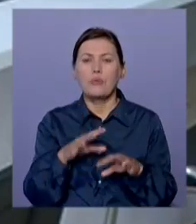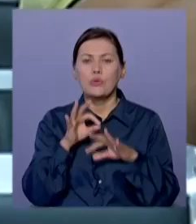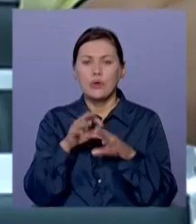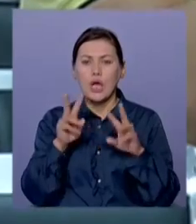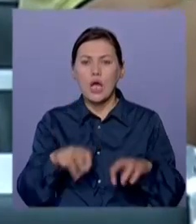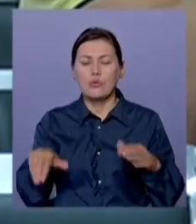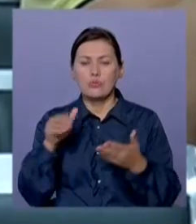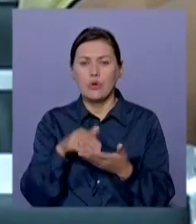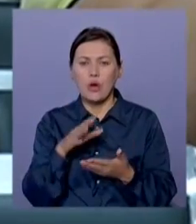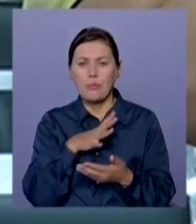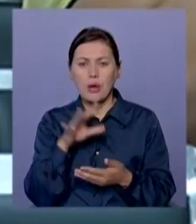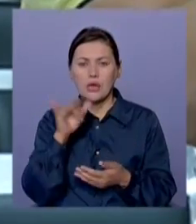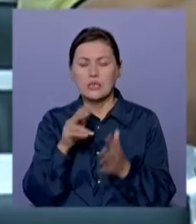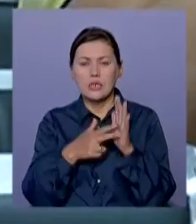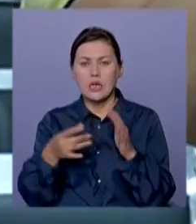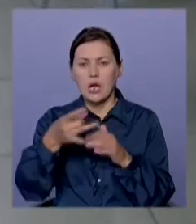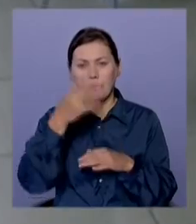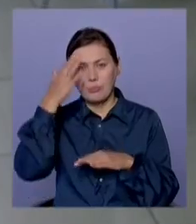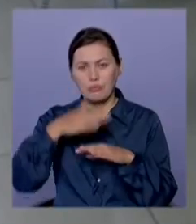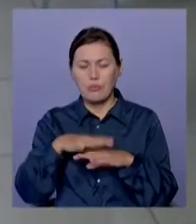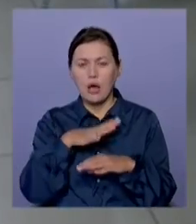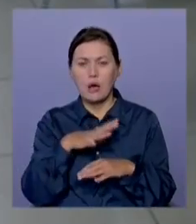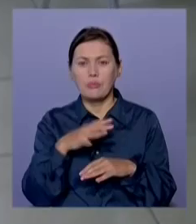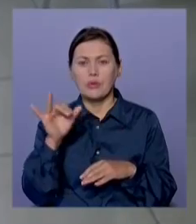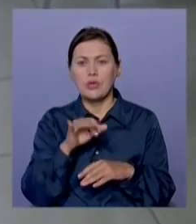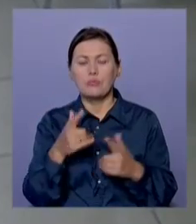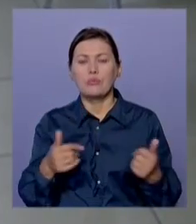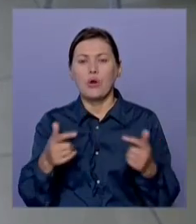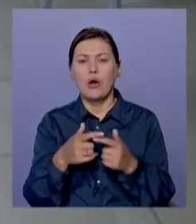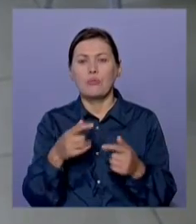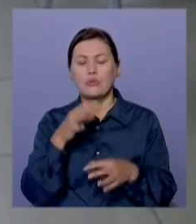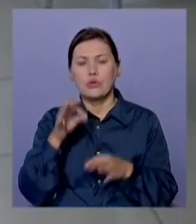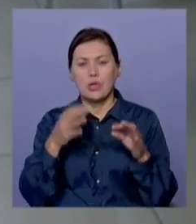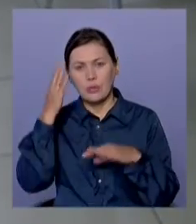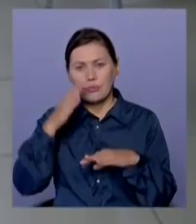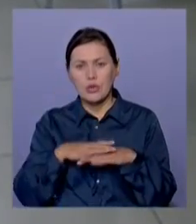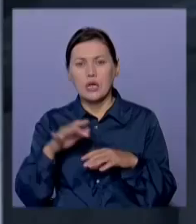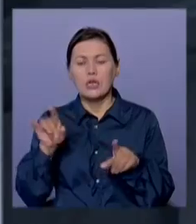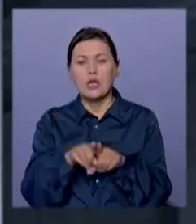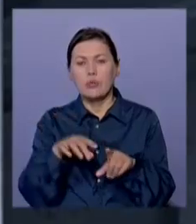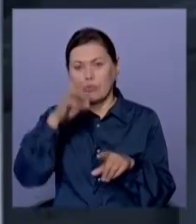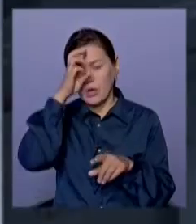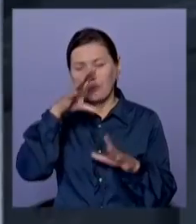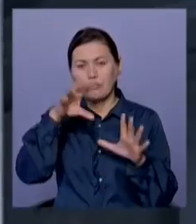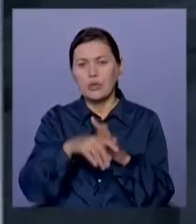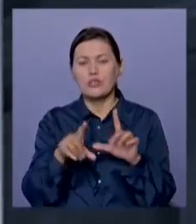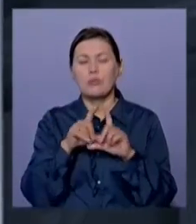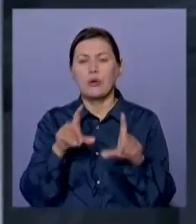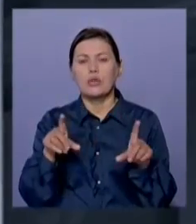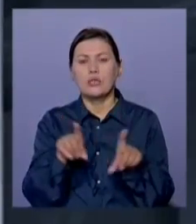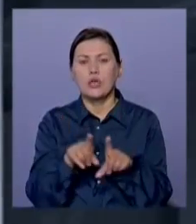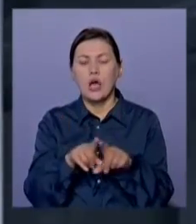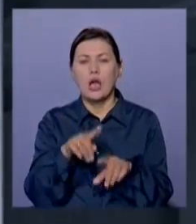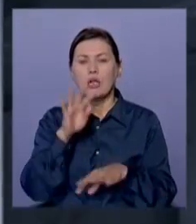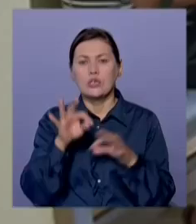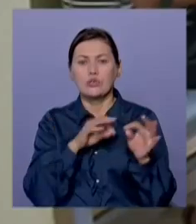зерттеу нәтижесі бойынша 8 аудандық әкімдіктің аха ұйымдарында, сот әкімшіліктерінде және мемлекеттік кірістер департаментінде артық